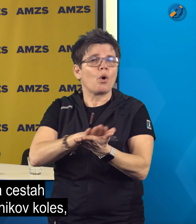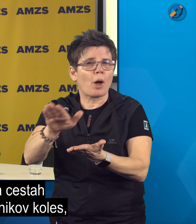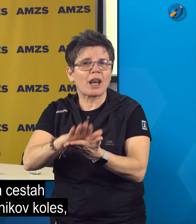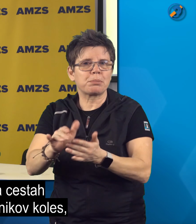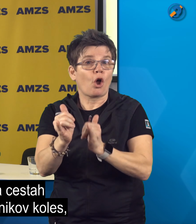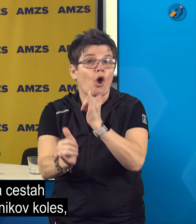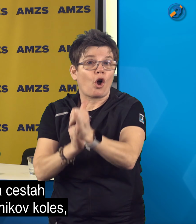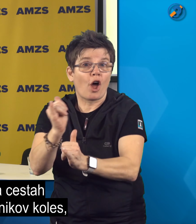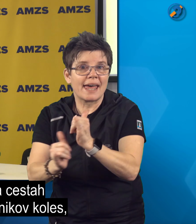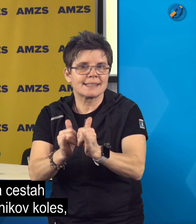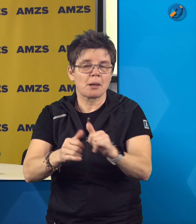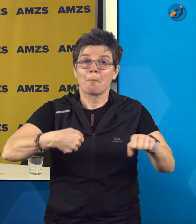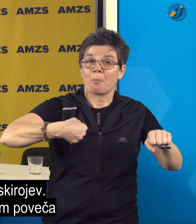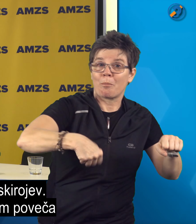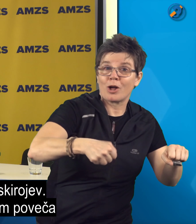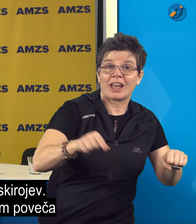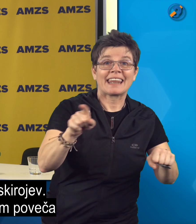skirojev.